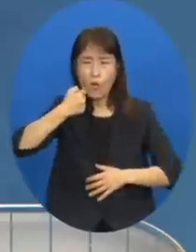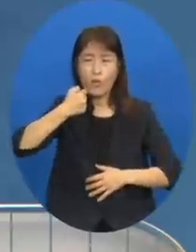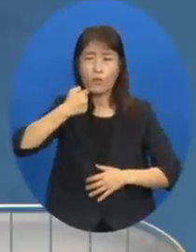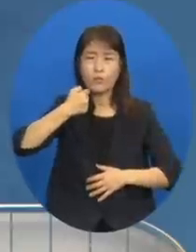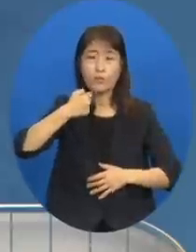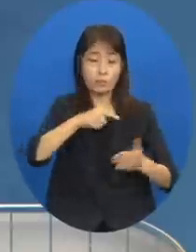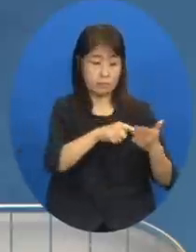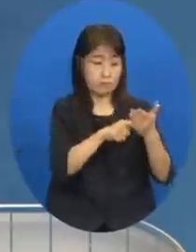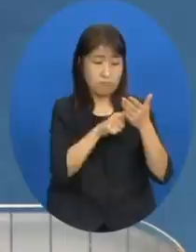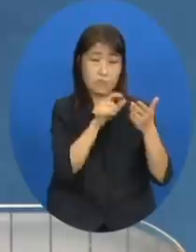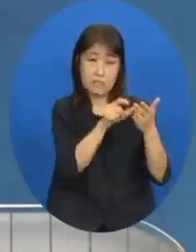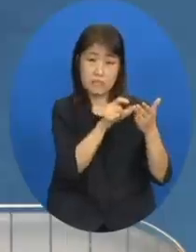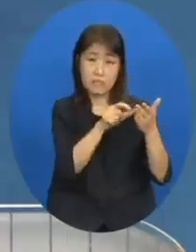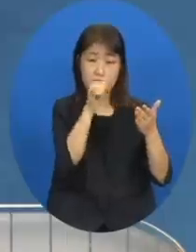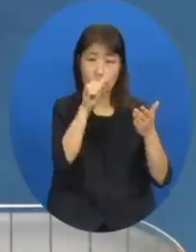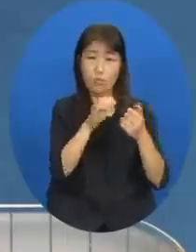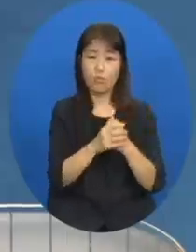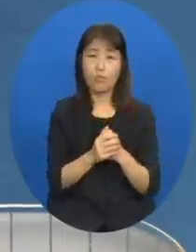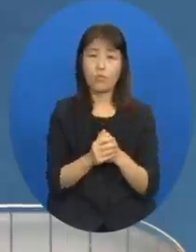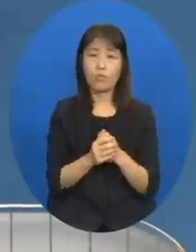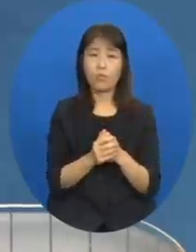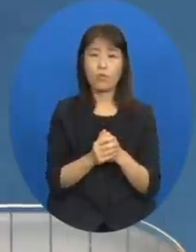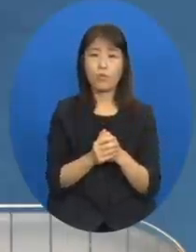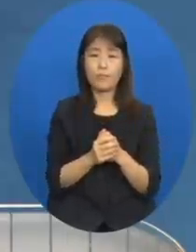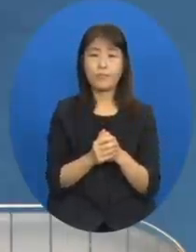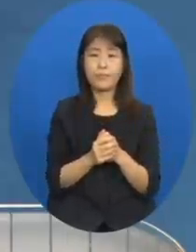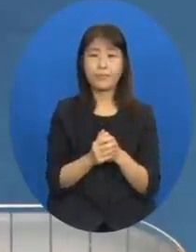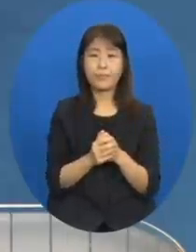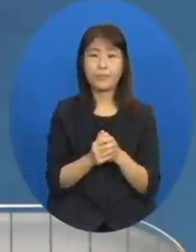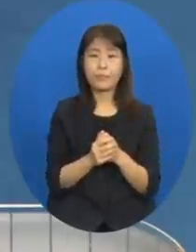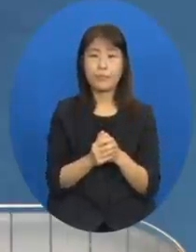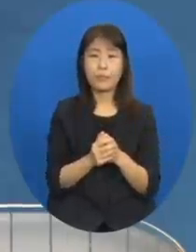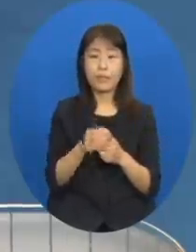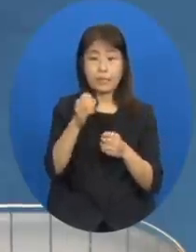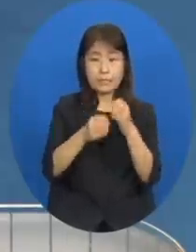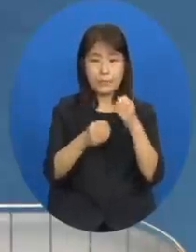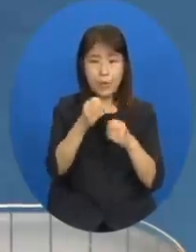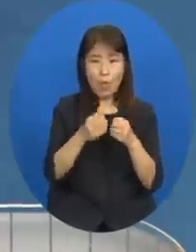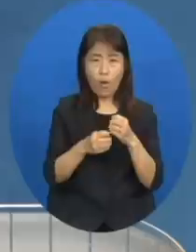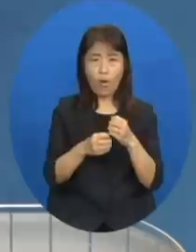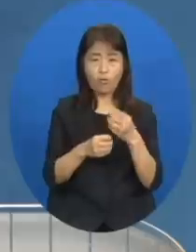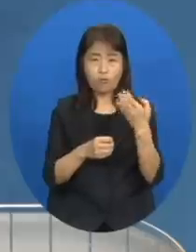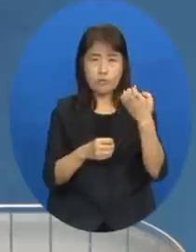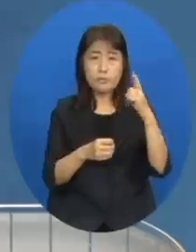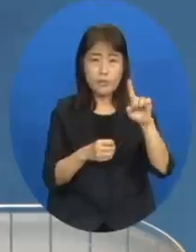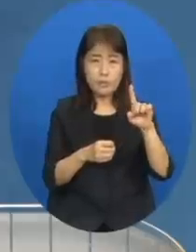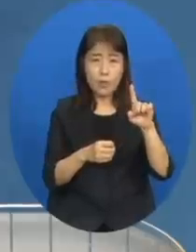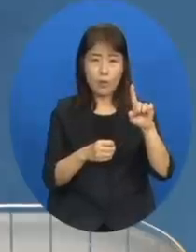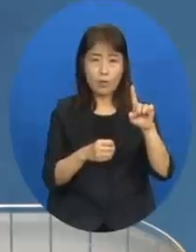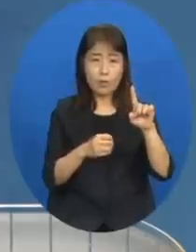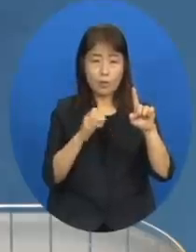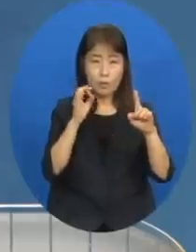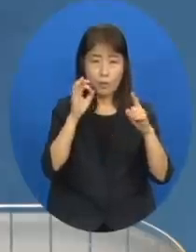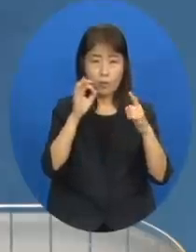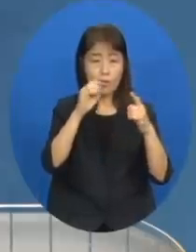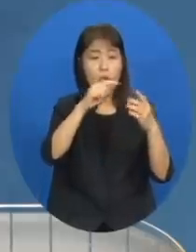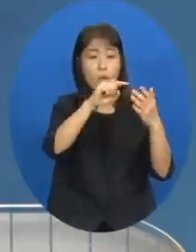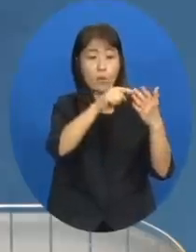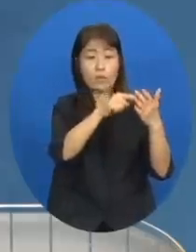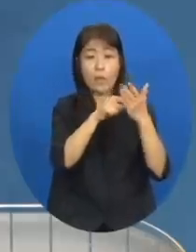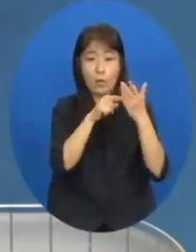있습니다 우리 중에이 시편 91편에 나오는이 여러